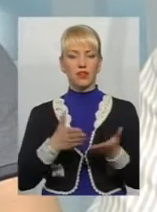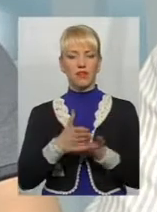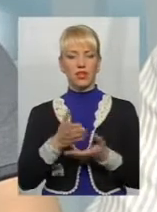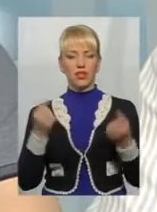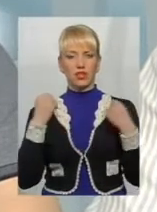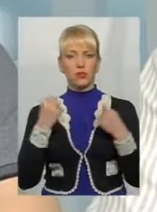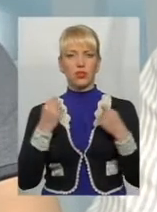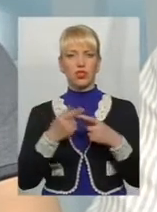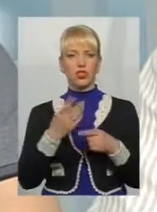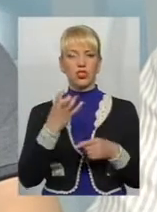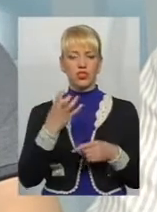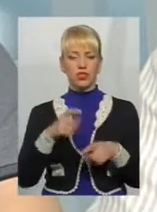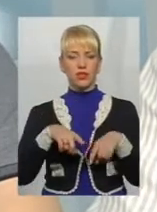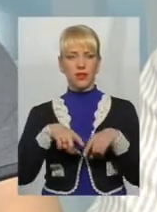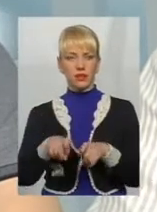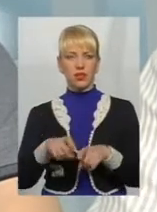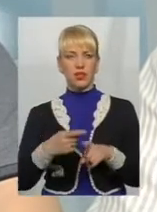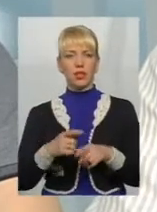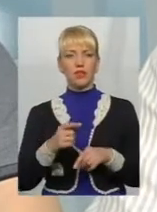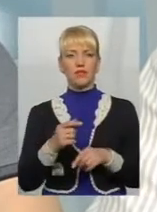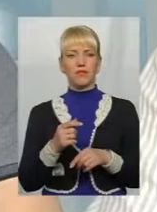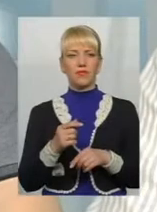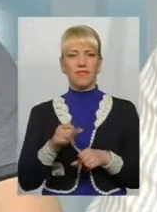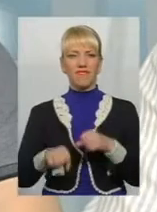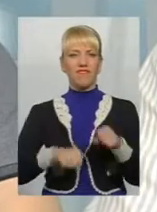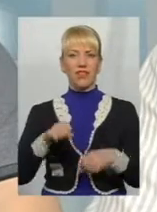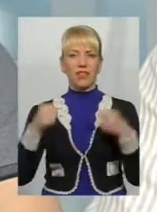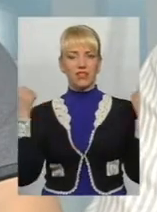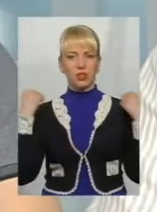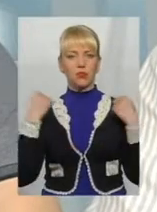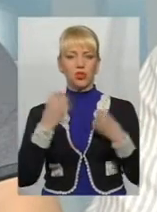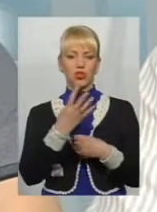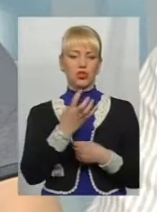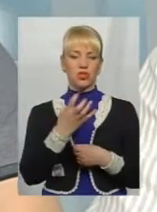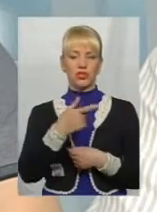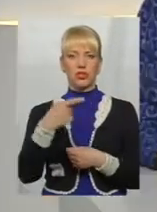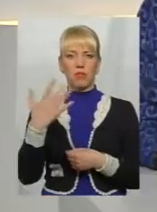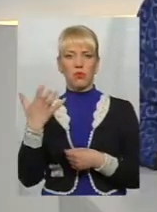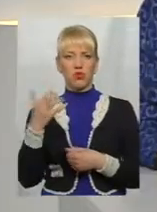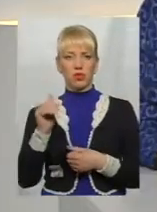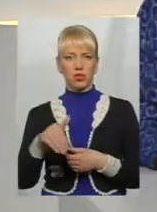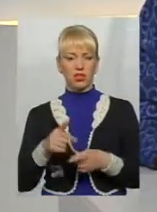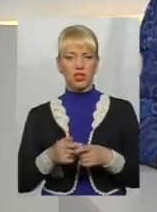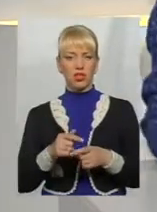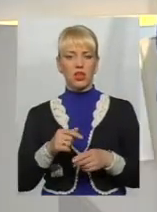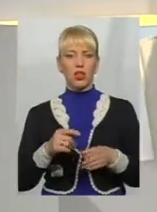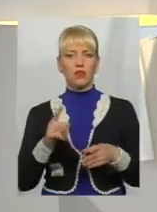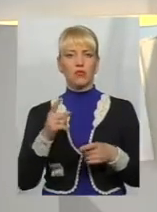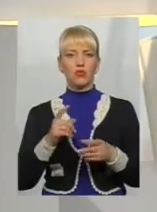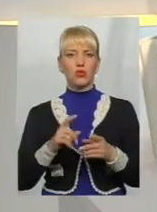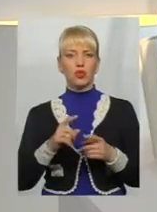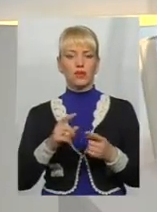само, 400, велоспорт у нас по 400, під 500. З велоспорту у нас велоспорт трек, велоспорт шосе, велоспорт маунтен